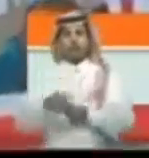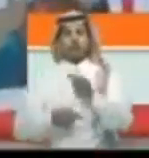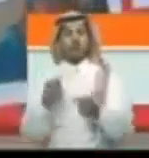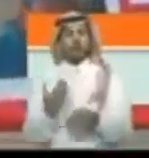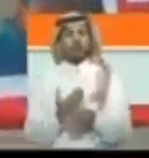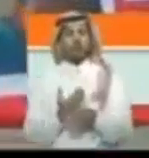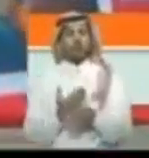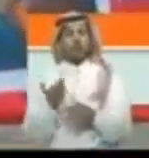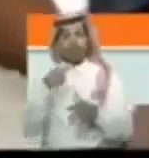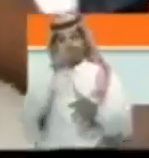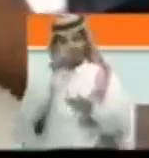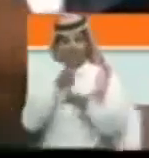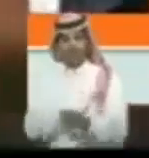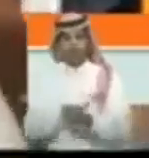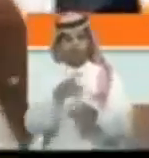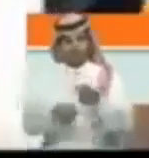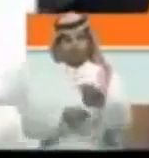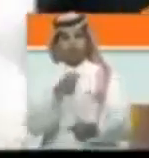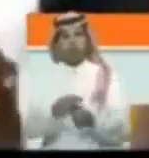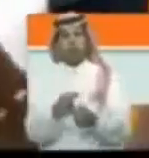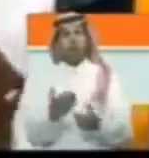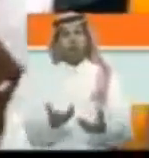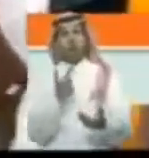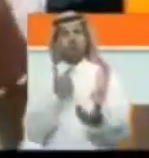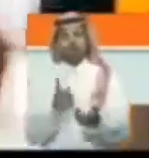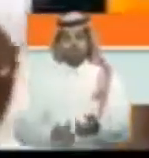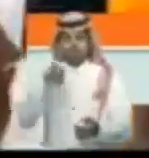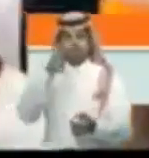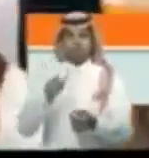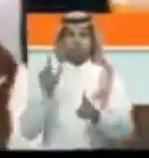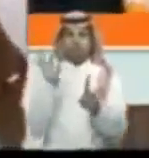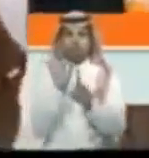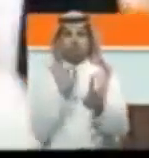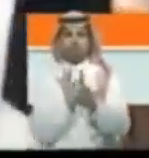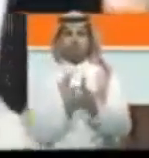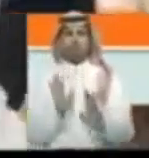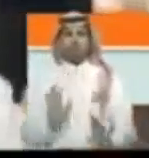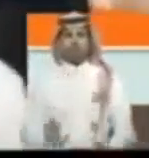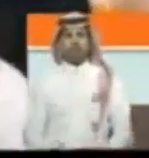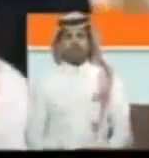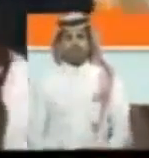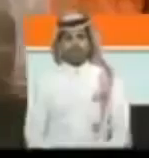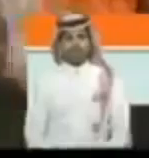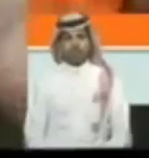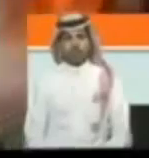وسيمارس كل أشكال الضغط السلمي حتى تتحقق ما وصفها بأهداف الثورة.